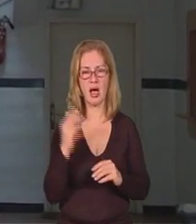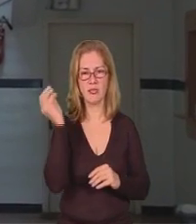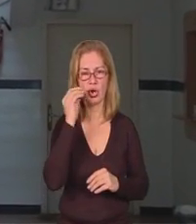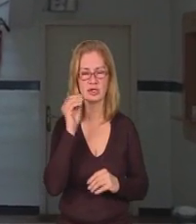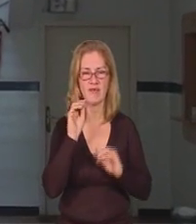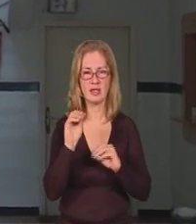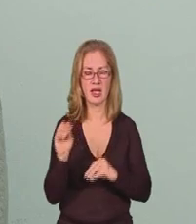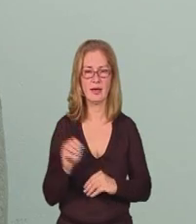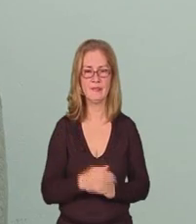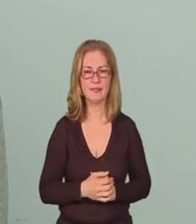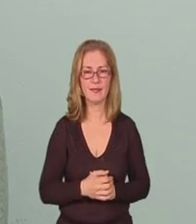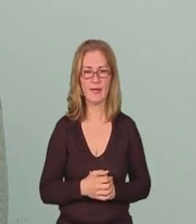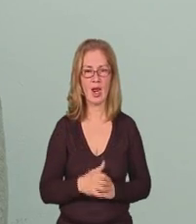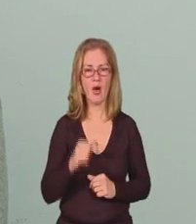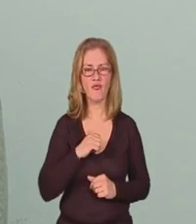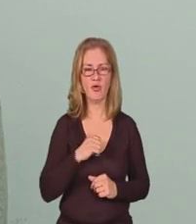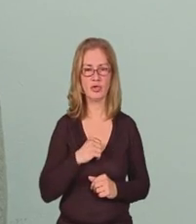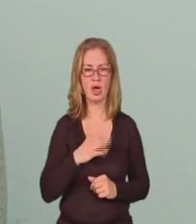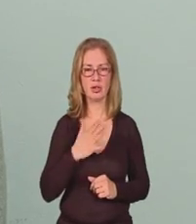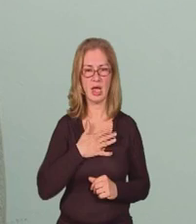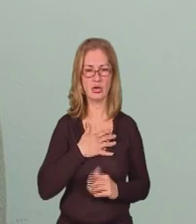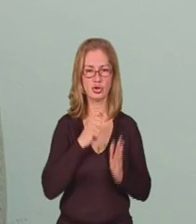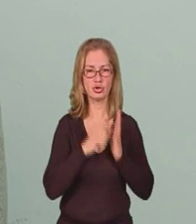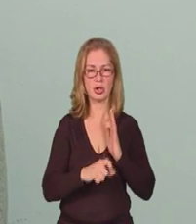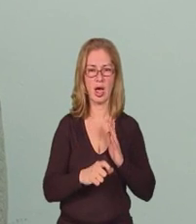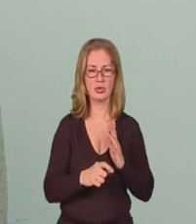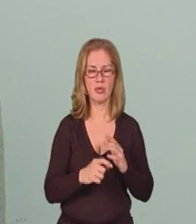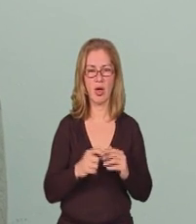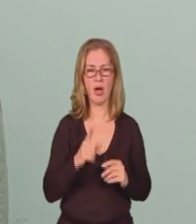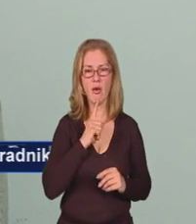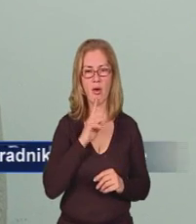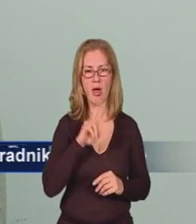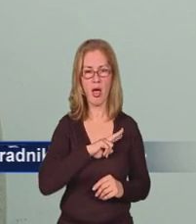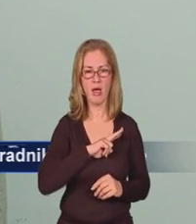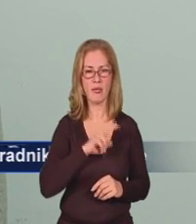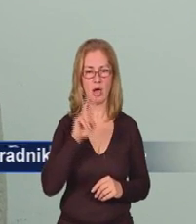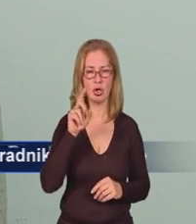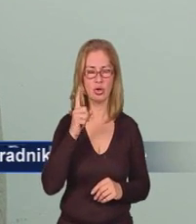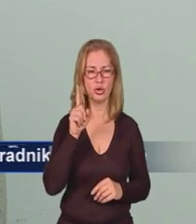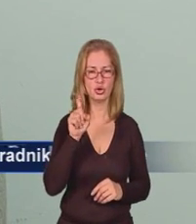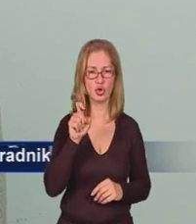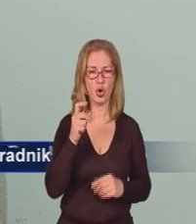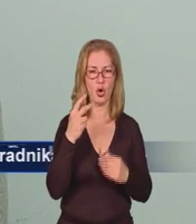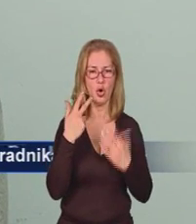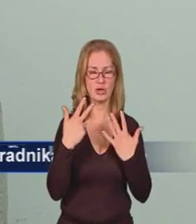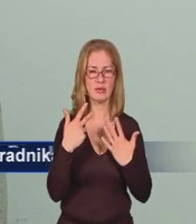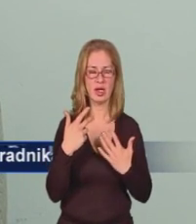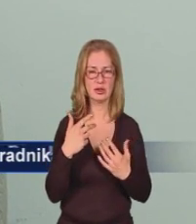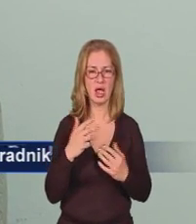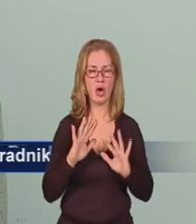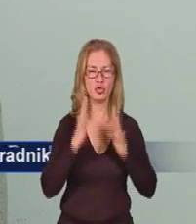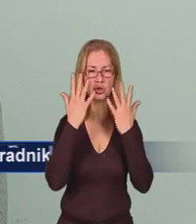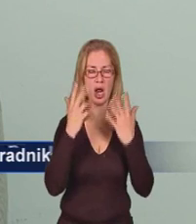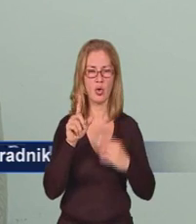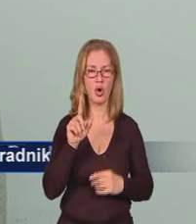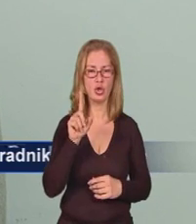objašnjava Ivančević. U Vojvodini od naših članica kojih ima oko 180, u štrajku su